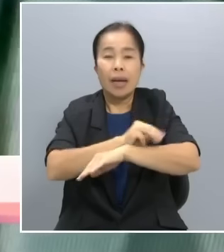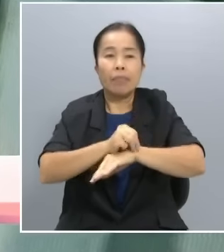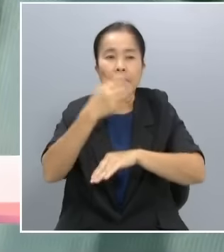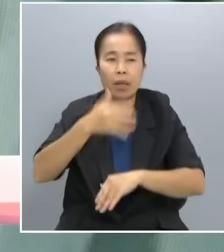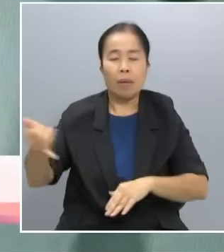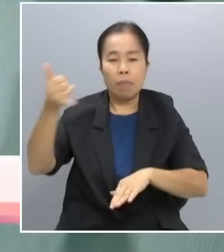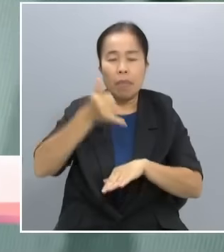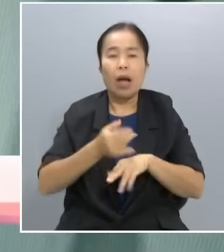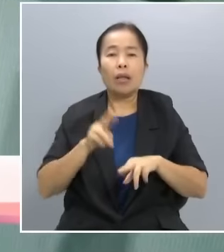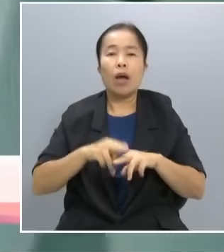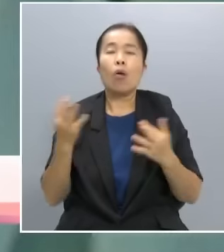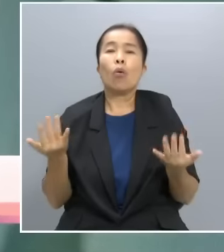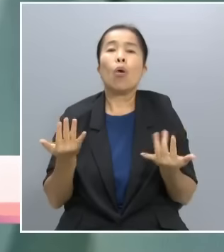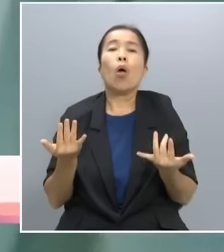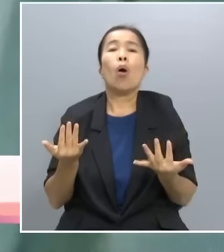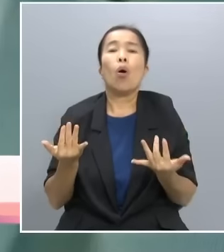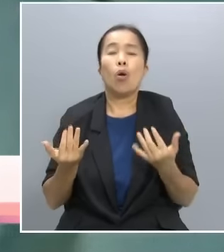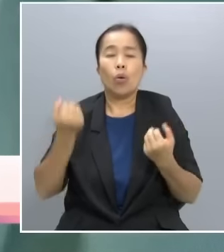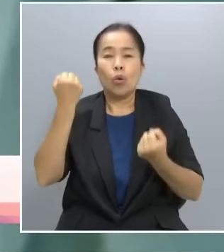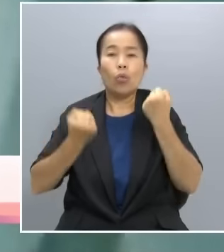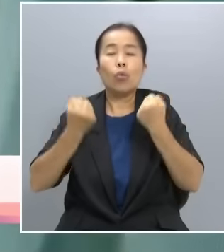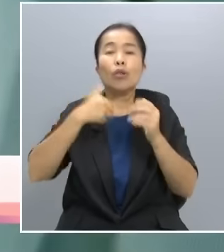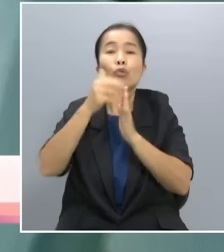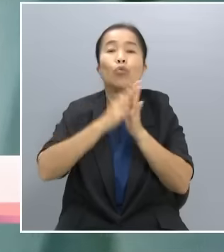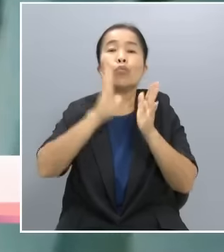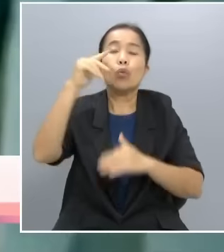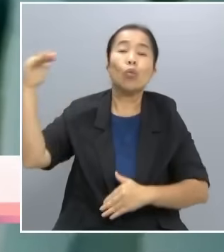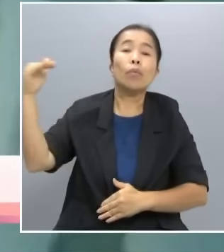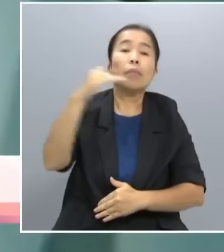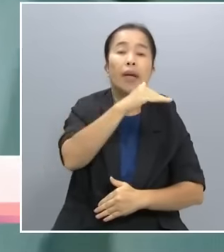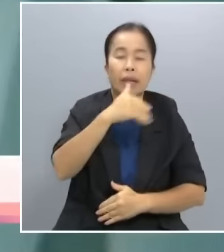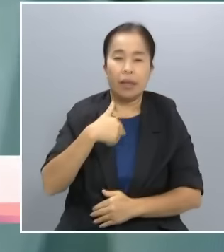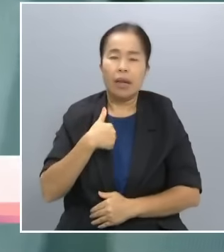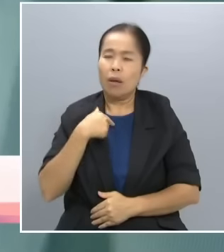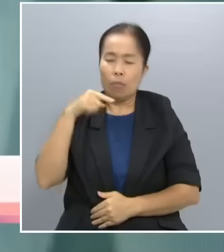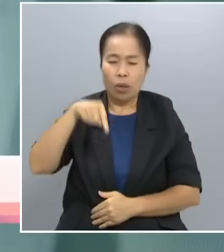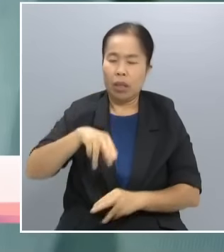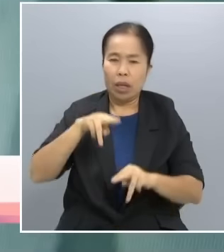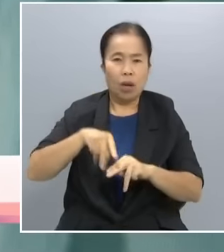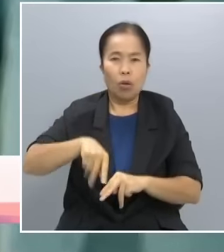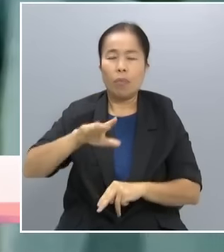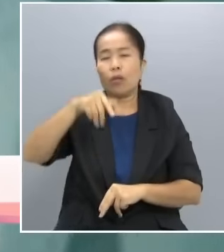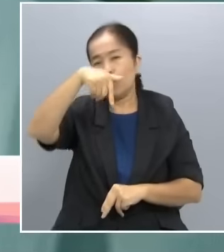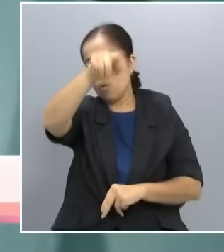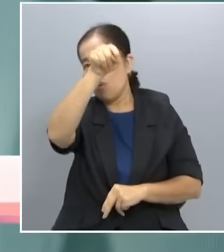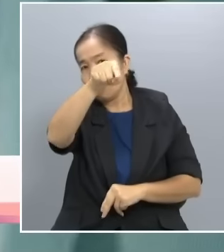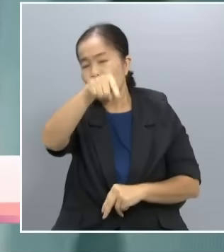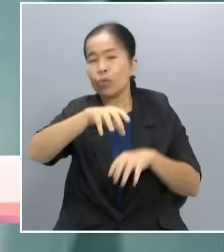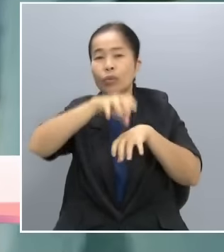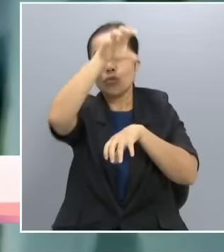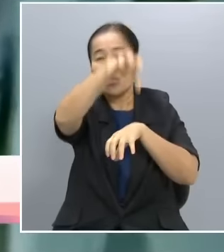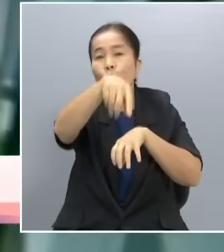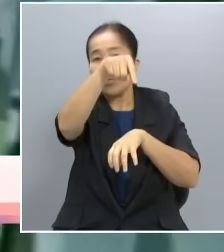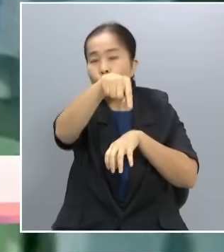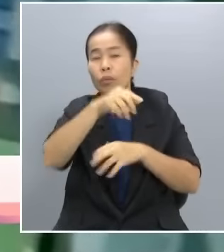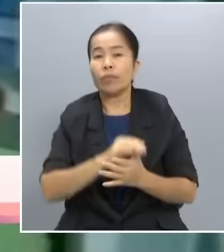โดยสารสีชมพูที่ศาลาในโรงพยาบาลมีแห่งนี้ได้ไหมตนเองก็บอกว่าไม่ได้หรอกให้ไปรอที่ศาลารถรอรถด้านนอก